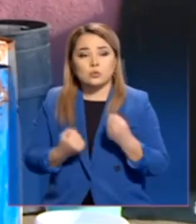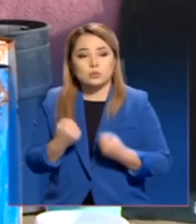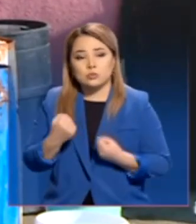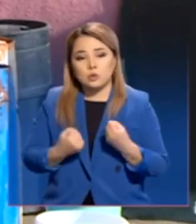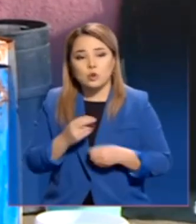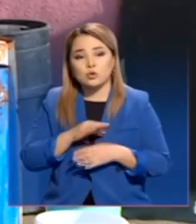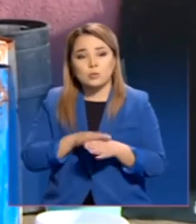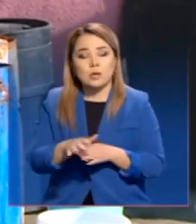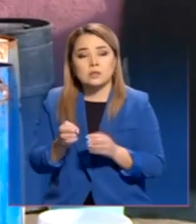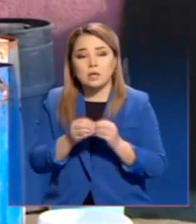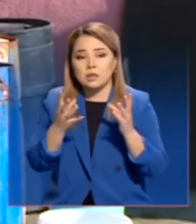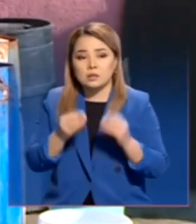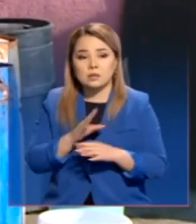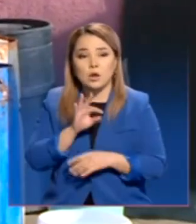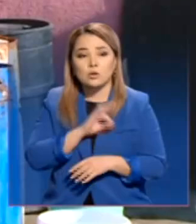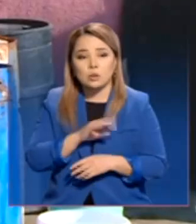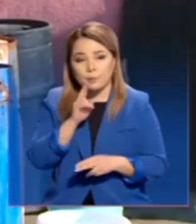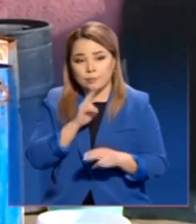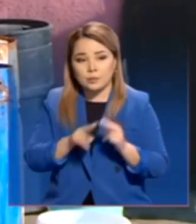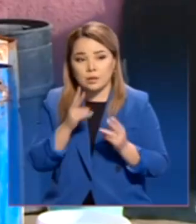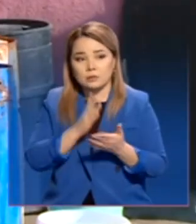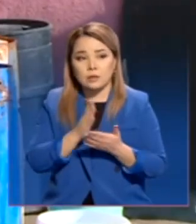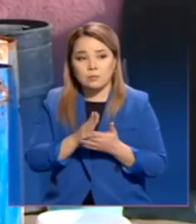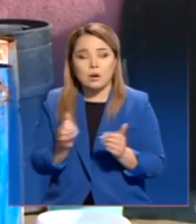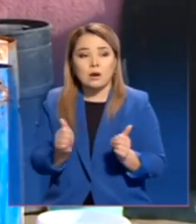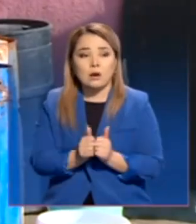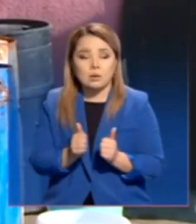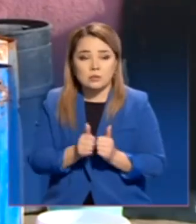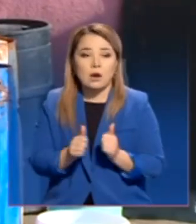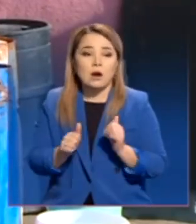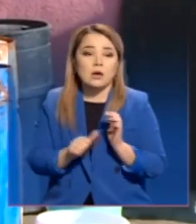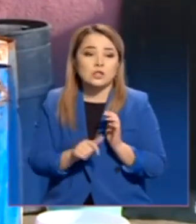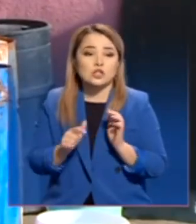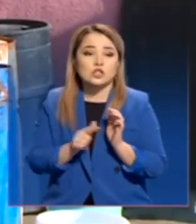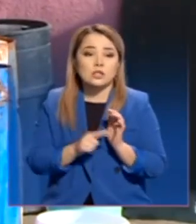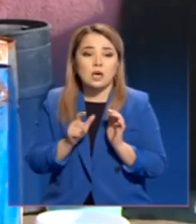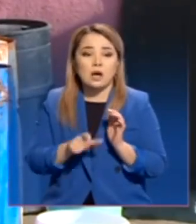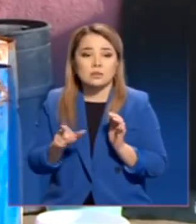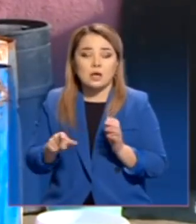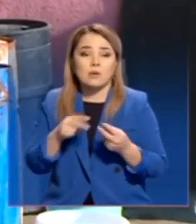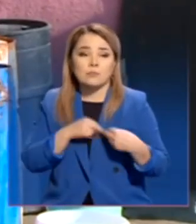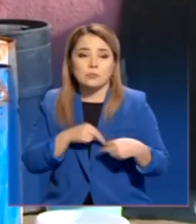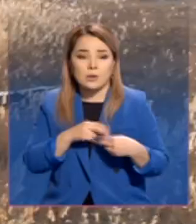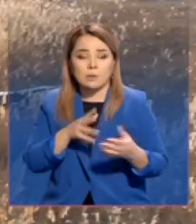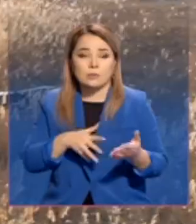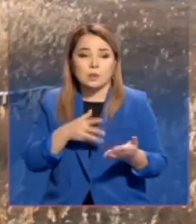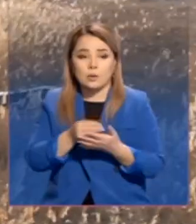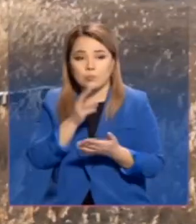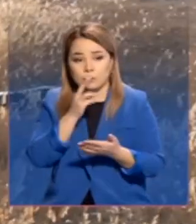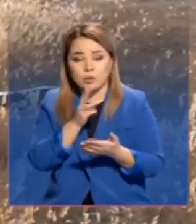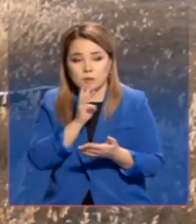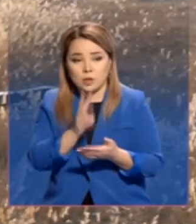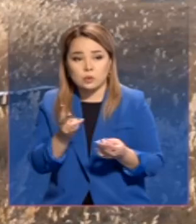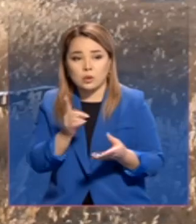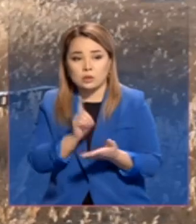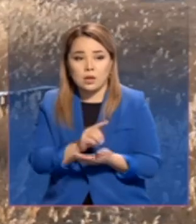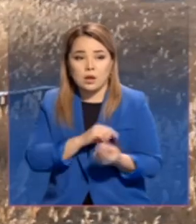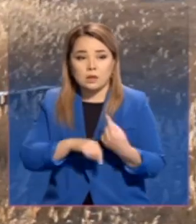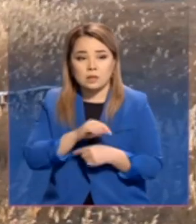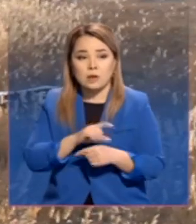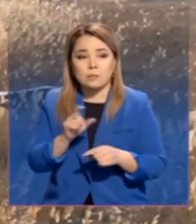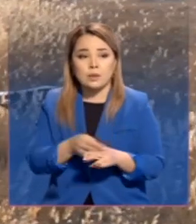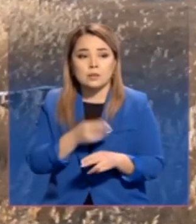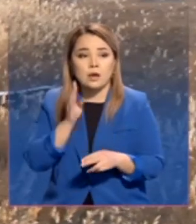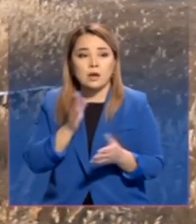бойы жұмыс істеген жоқ. Қаншама тұтынушыдан айырылдым. Қарамағымда 6-7 адам бар. Олардың еңбек ақысын беруін керек. Кәсіпкерлік нысандардың